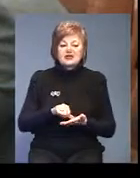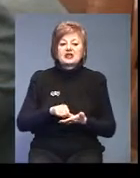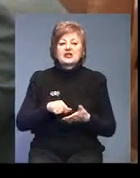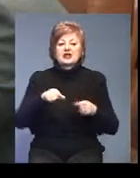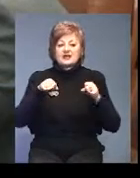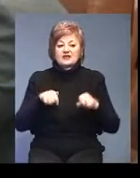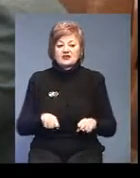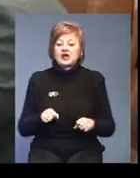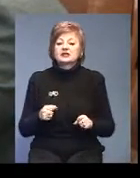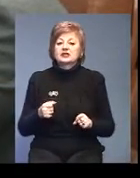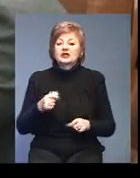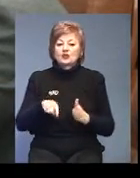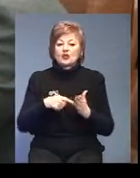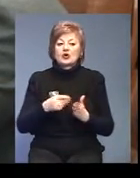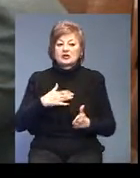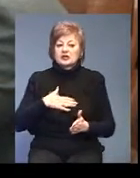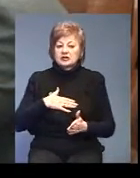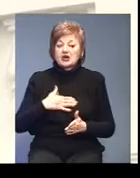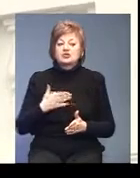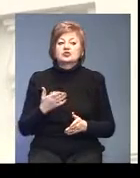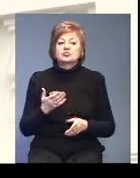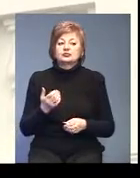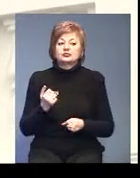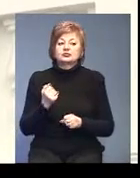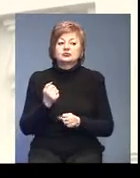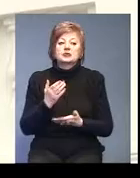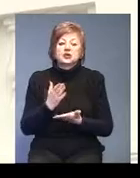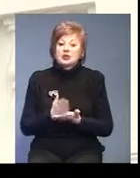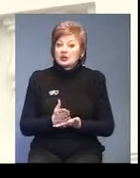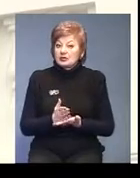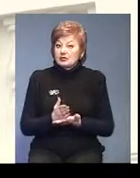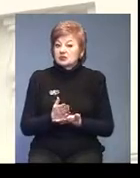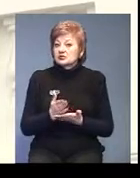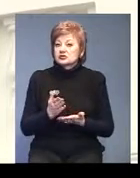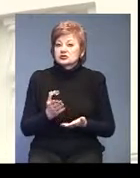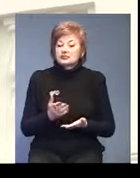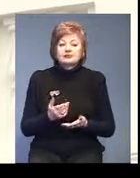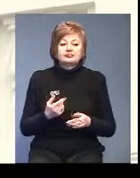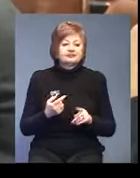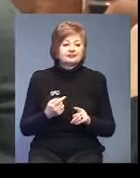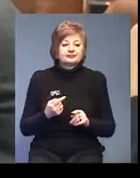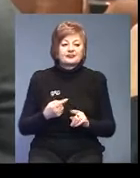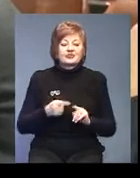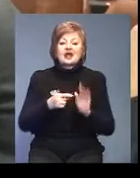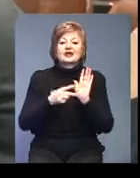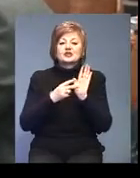могли в місті нашому зробити набагато більше. Компанія, яка давала ціну на